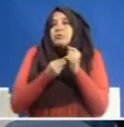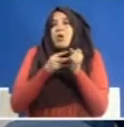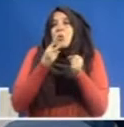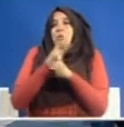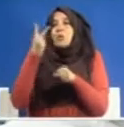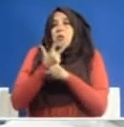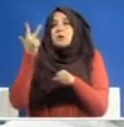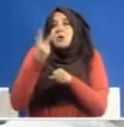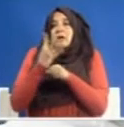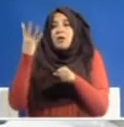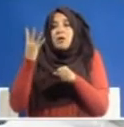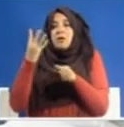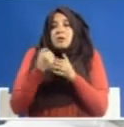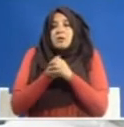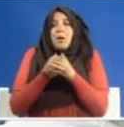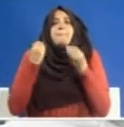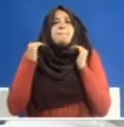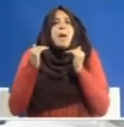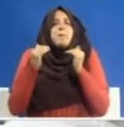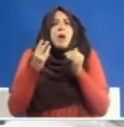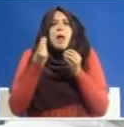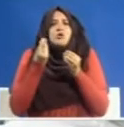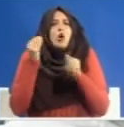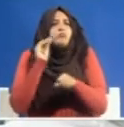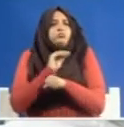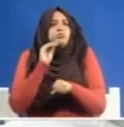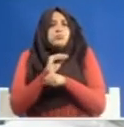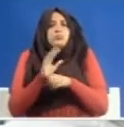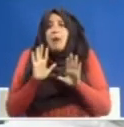خمسة، حتى لو كان يبعث لها أموال أم بعد